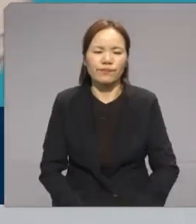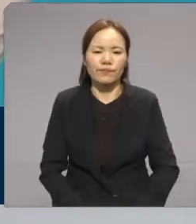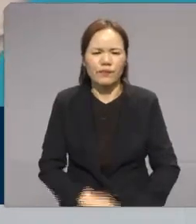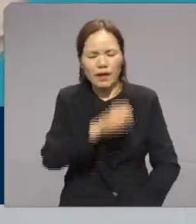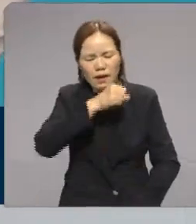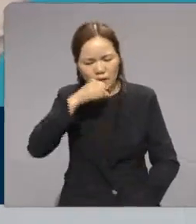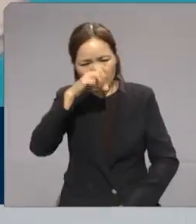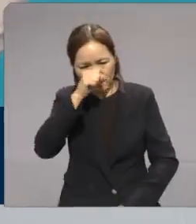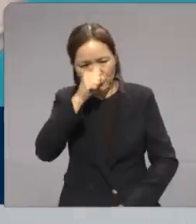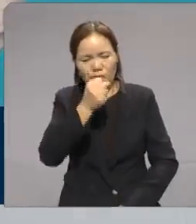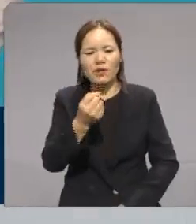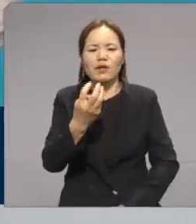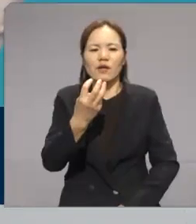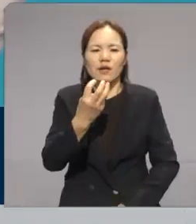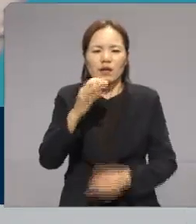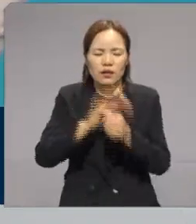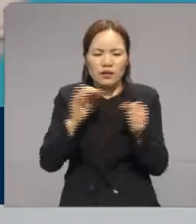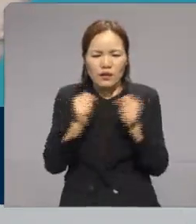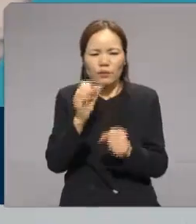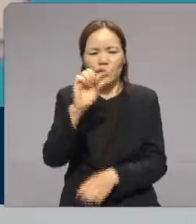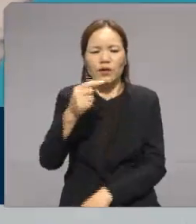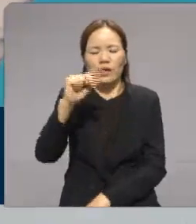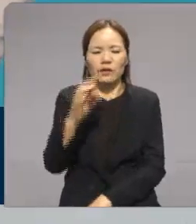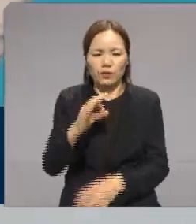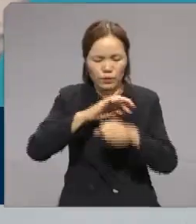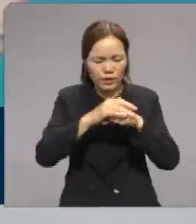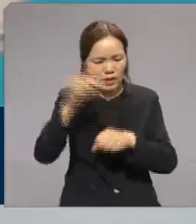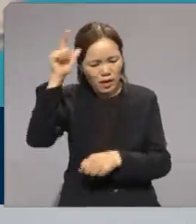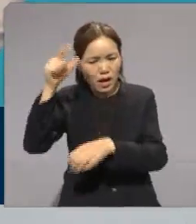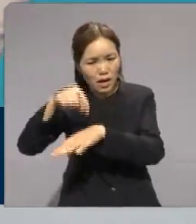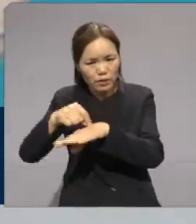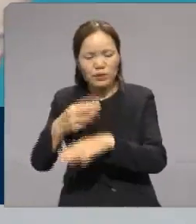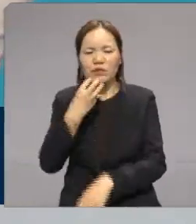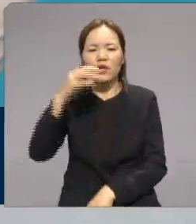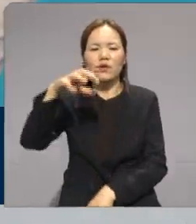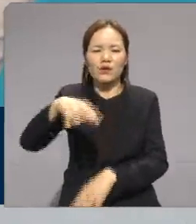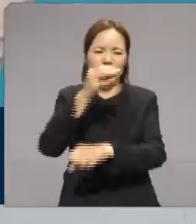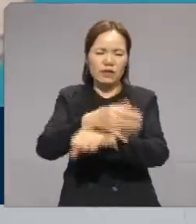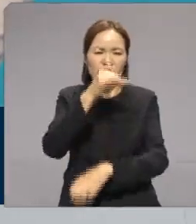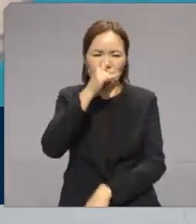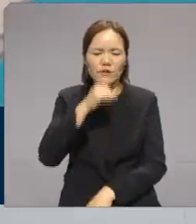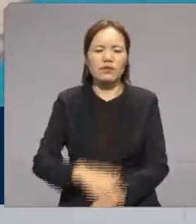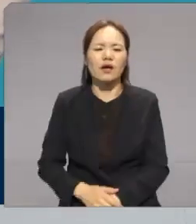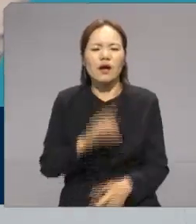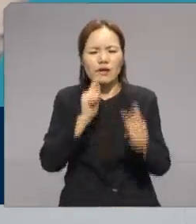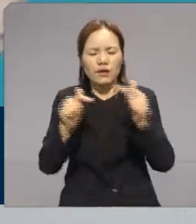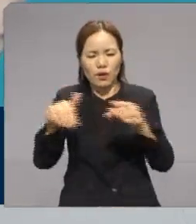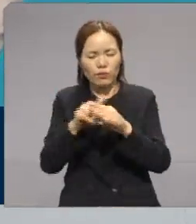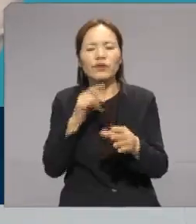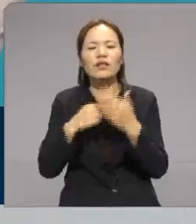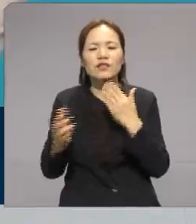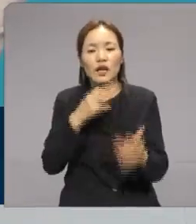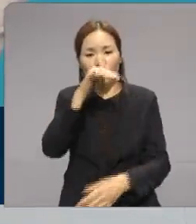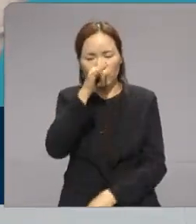맛 좋고 품질 좋은 경북 안동 사과와 한우를 서울에서도 만날 수 있습니다. 선비도시 안동의 다양한 문화 체험까지 즐길 수